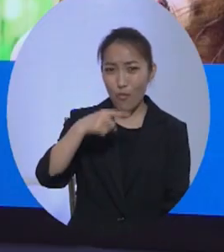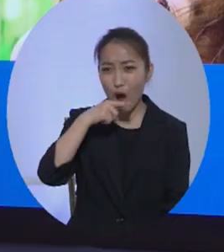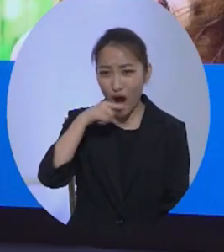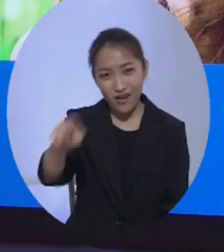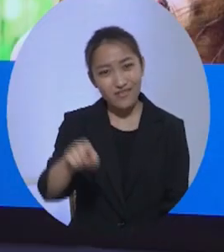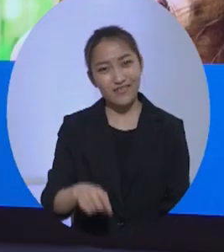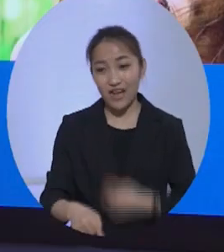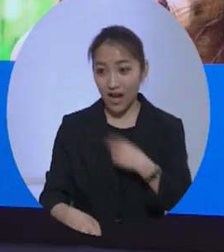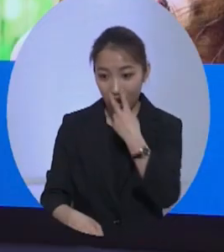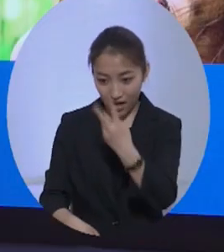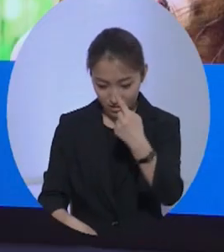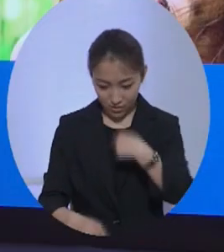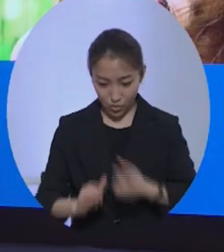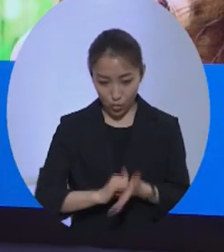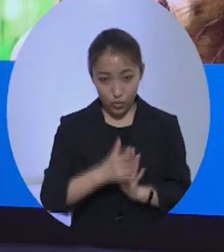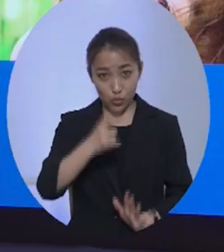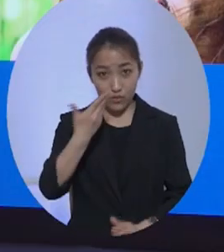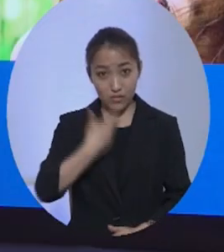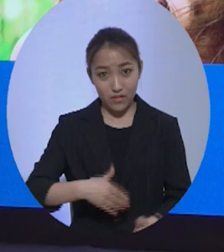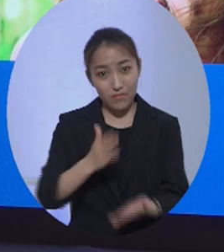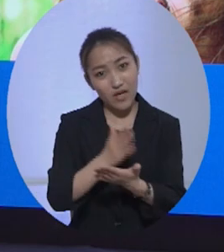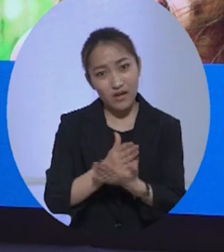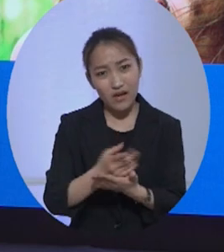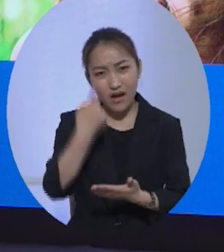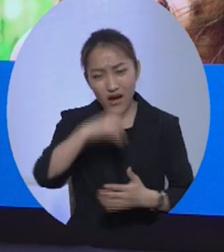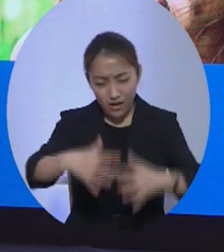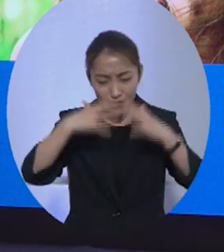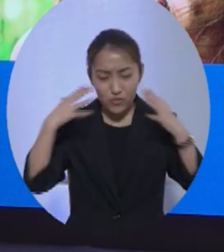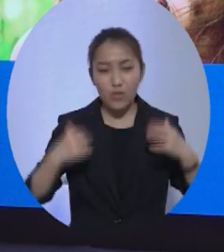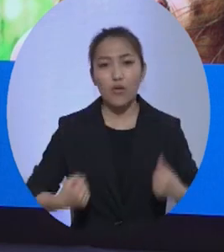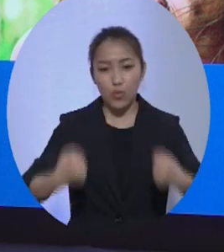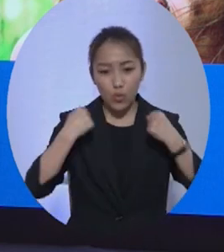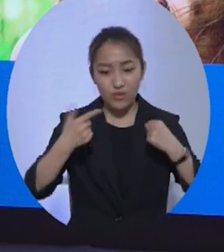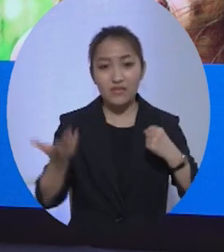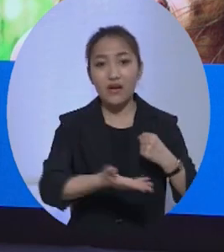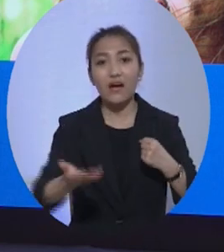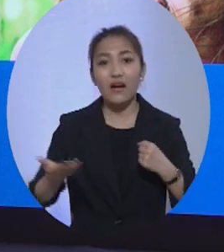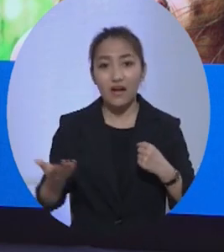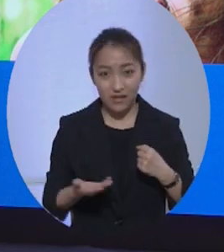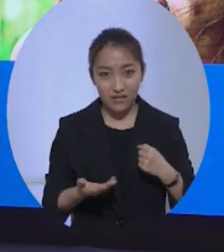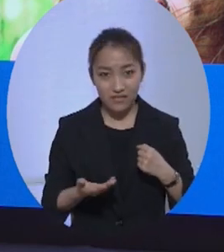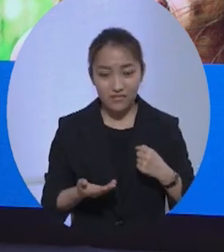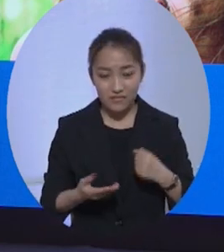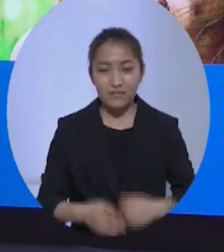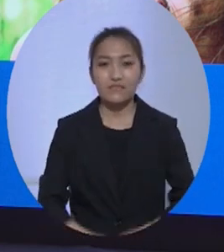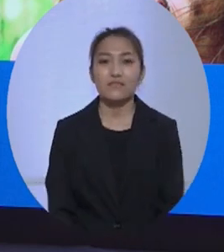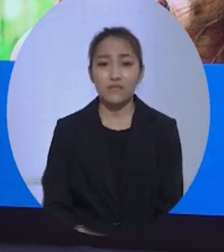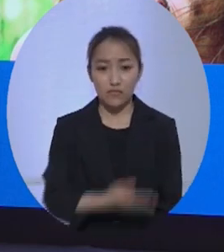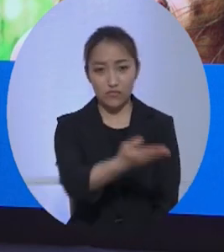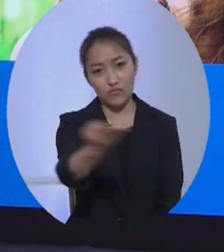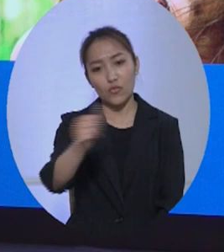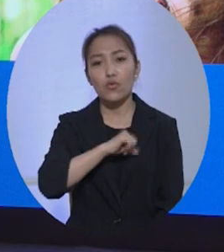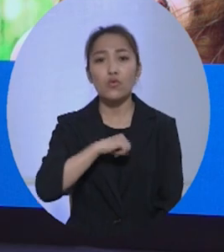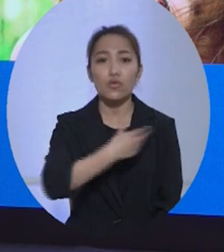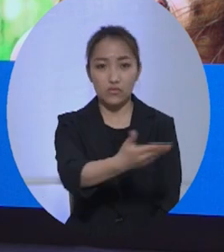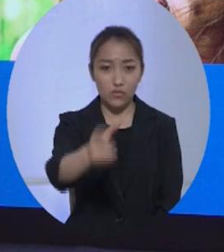морь байгаа. Ийм учраас хамгийн агуу хүчтэй юм чи юу юм бэ? Хүч гэдэг маань субстанц гэж юу юм бэ? Гэхээр таар өөртөө